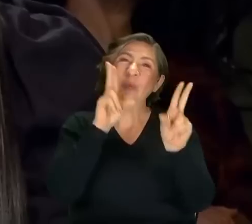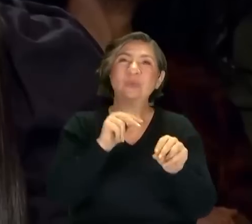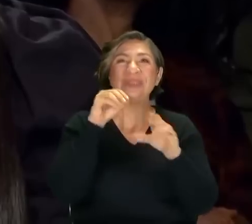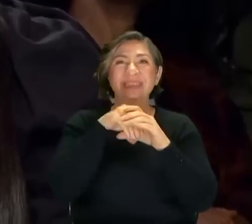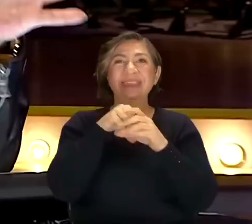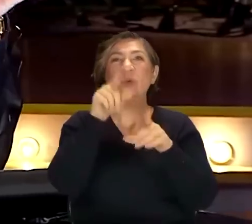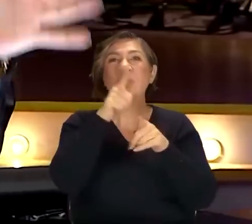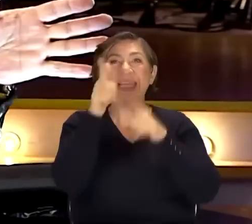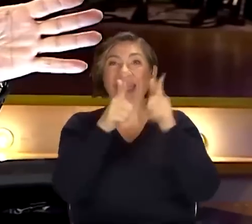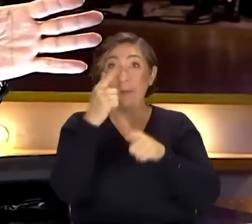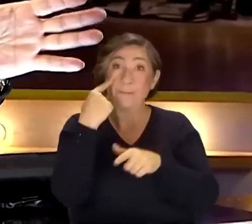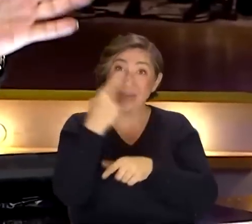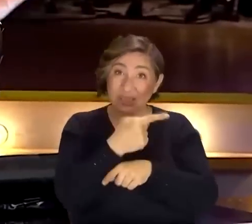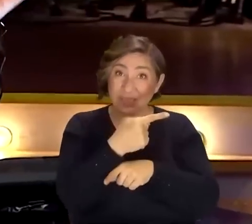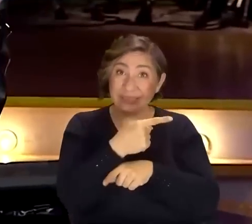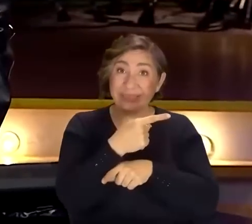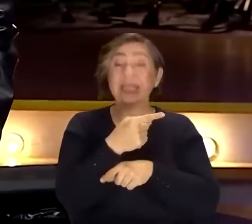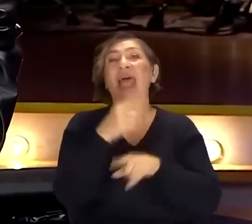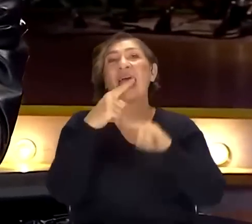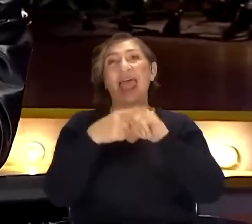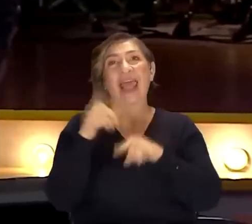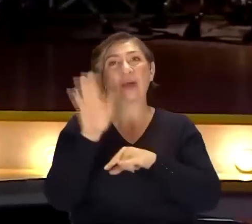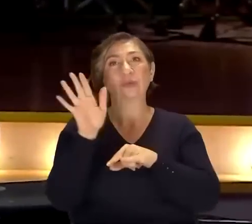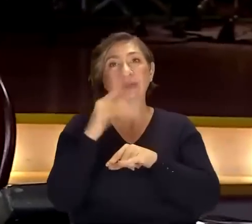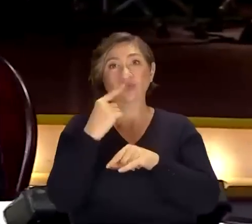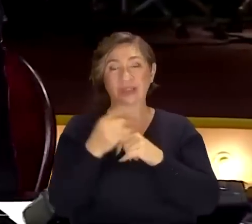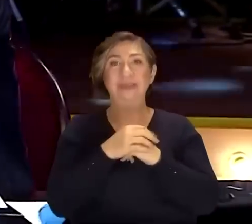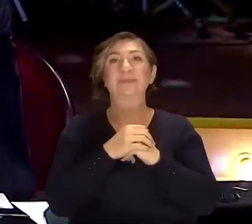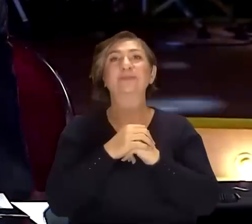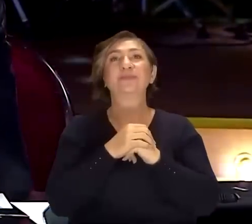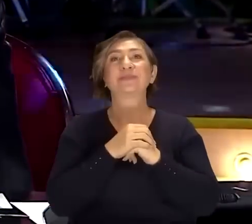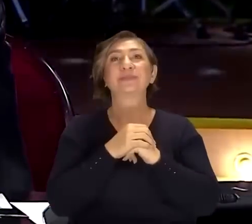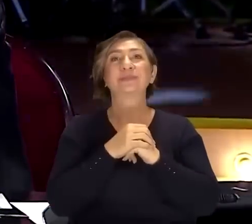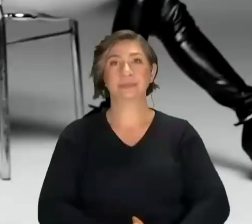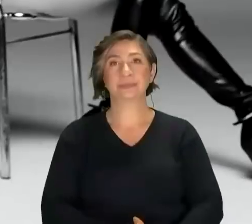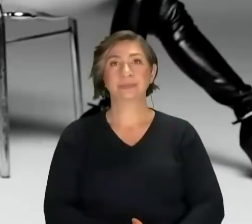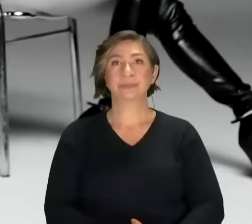için onun klibine bakacağız. Tamam. Ve Hera'yı uğurlayacağız. Görelim.